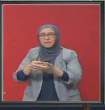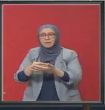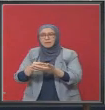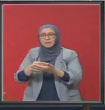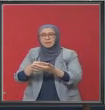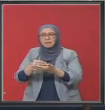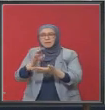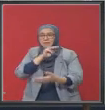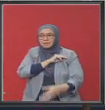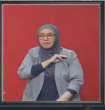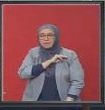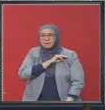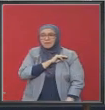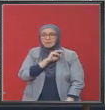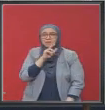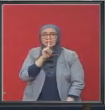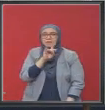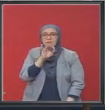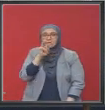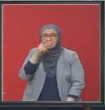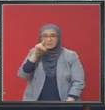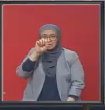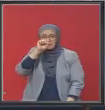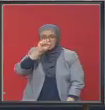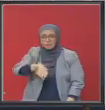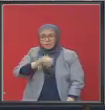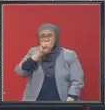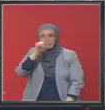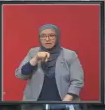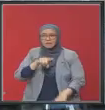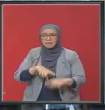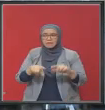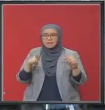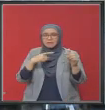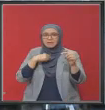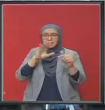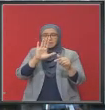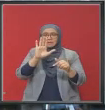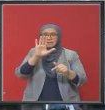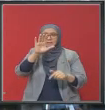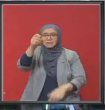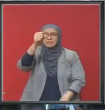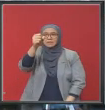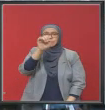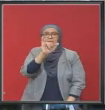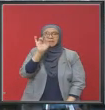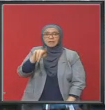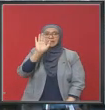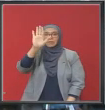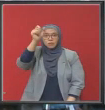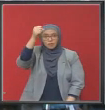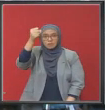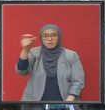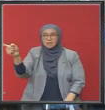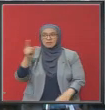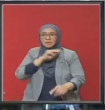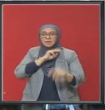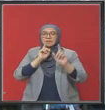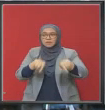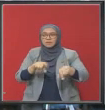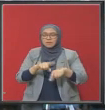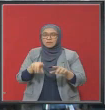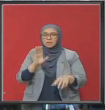Hai oleh manis ya udah makasih ya Mama menteri hebat bagi menteri awak dulu belakang belakang ini boleh